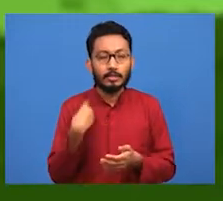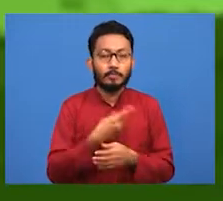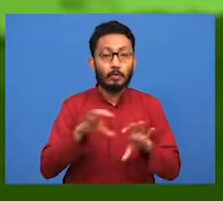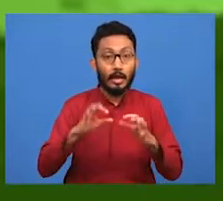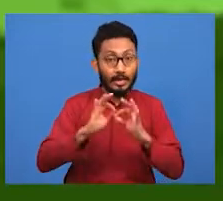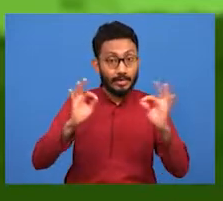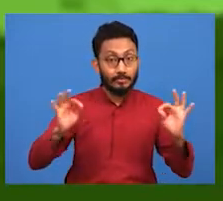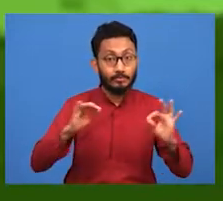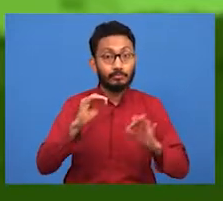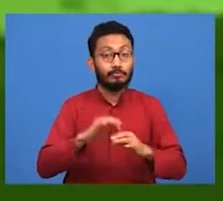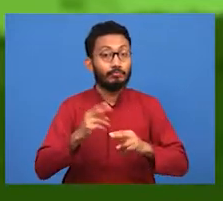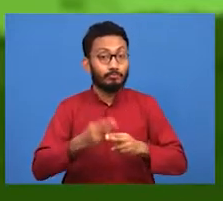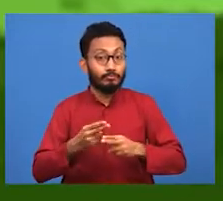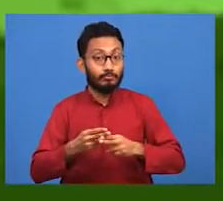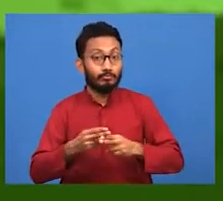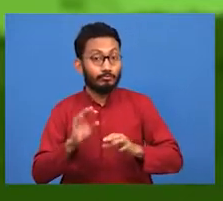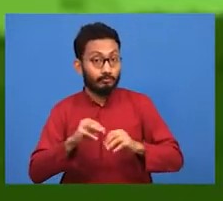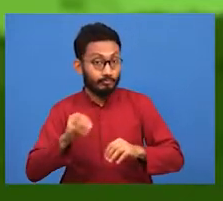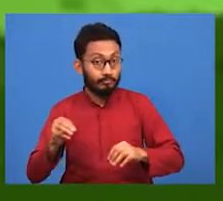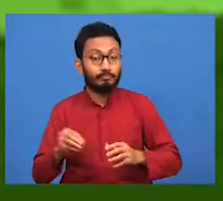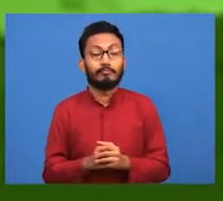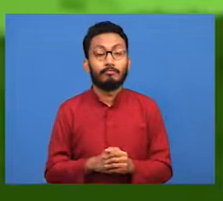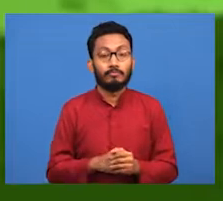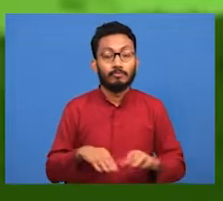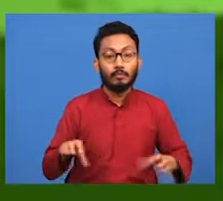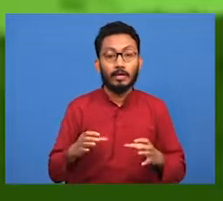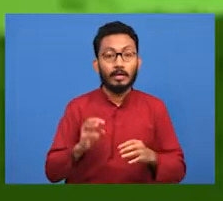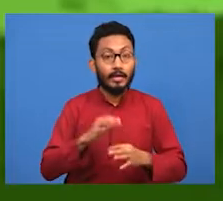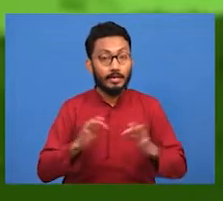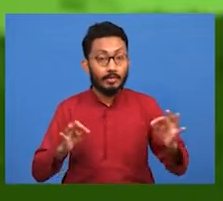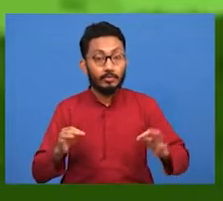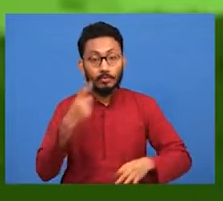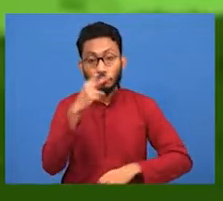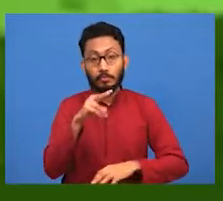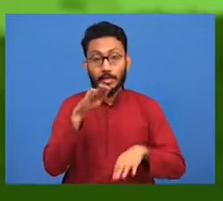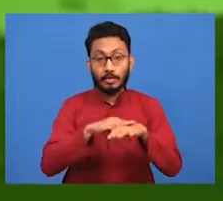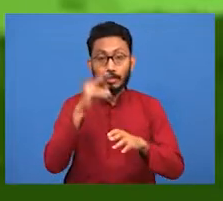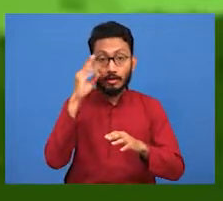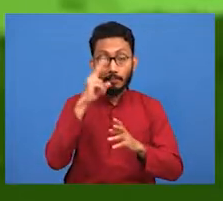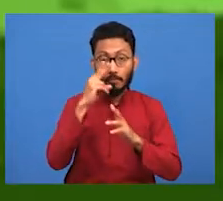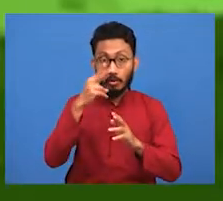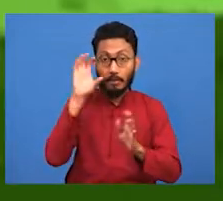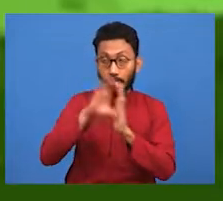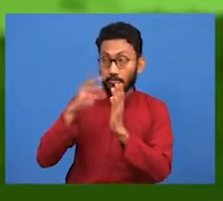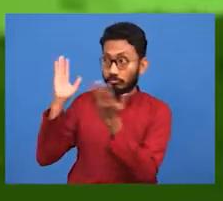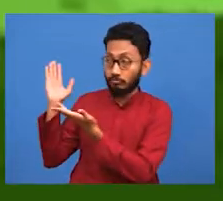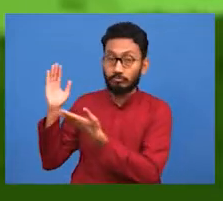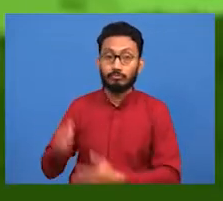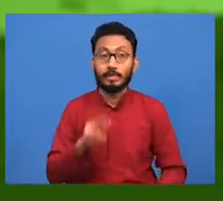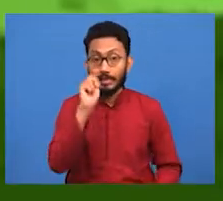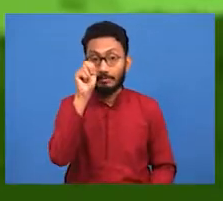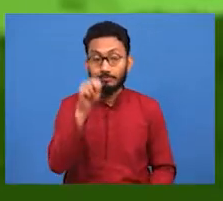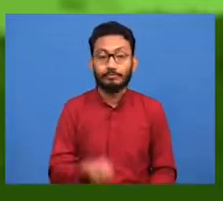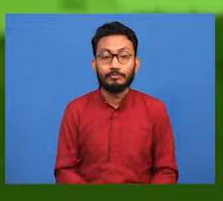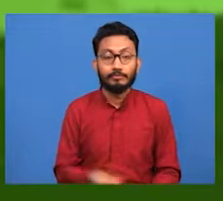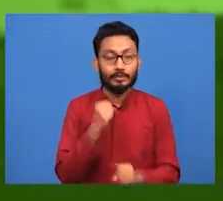Murid-murid hendaklah cuba membina ayat berdasarkan gambar dan kata kerja aktif transitif yang telah